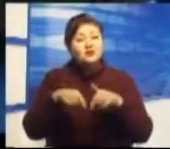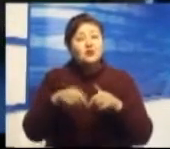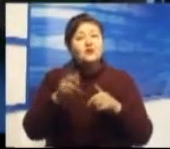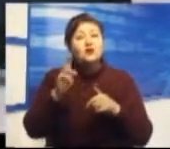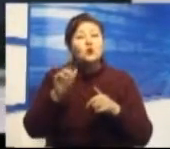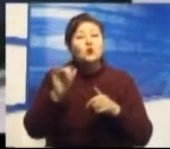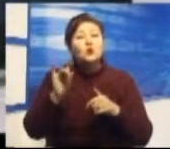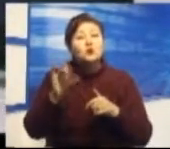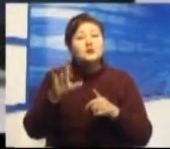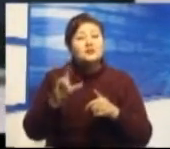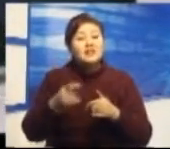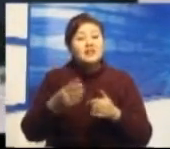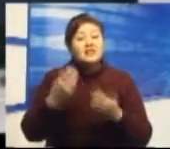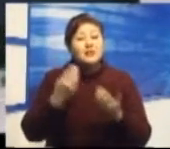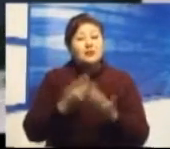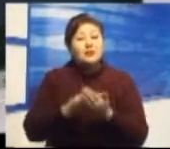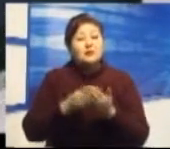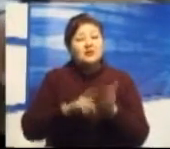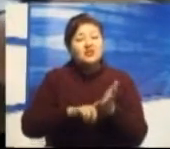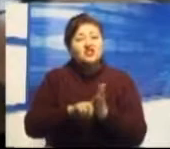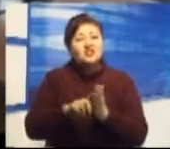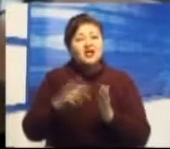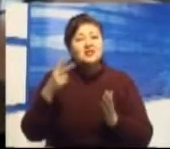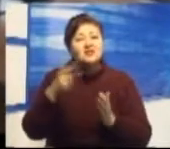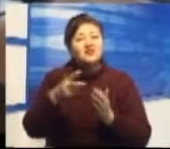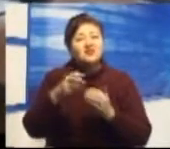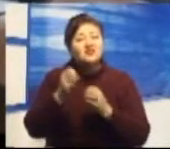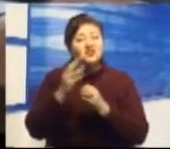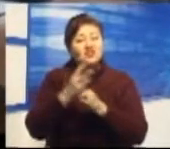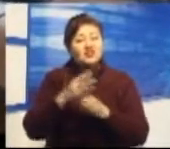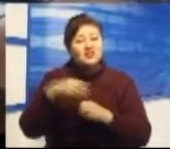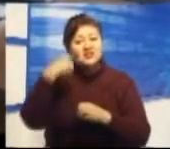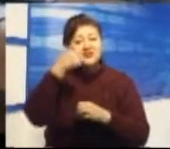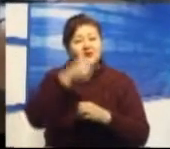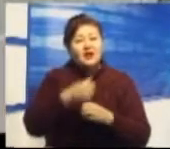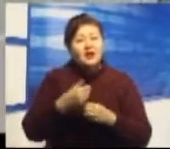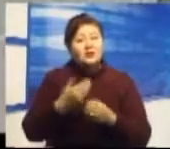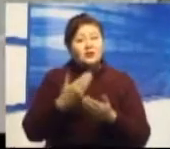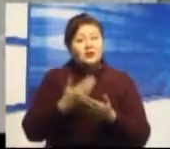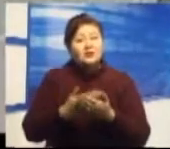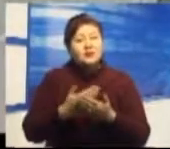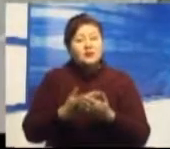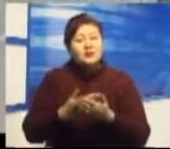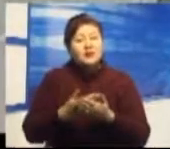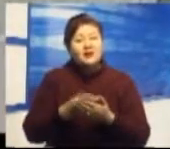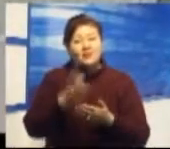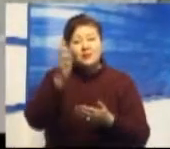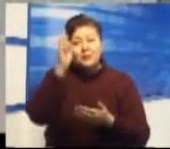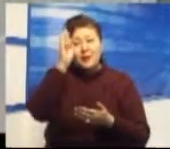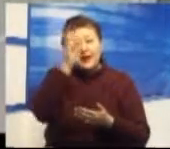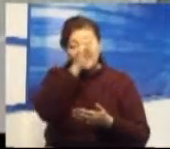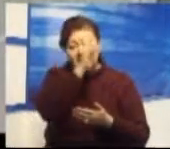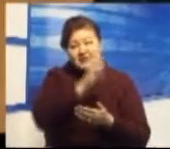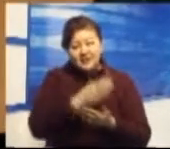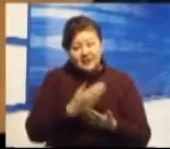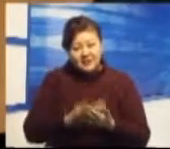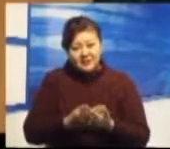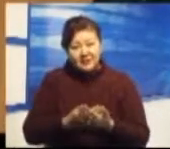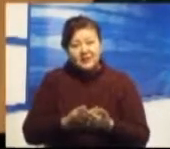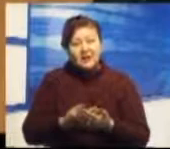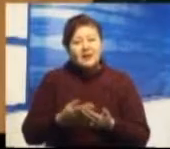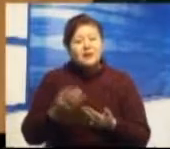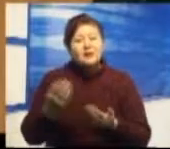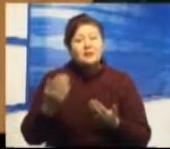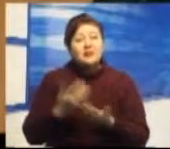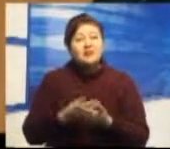Олар 2014 жылдан бері қаланың 9 кітапханасы мен Шүлбі кентіндегі кітапханада өтеді. Тыңдаушыларға 200-ден